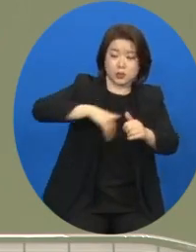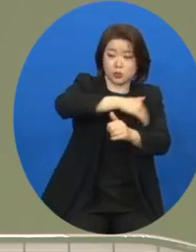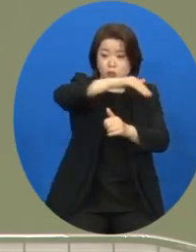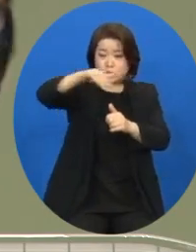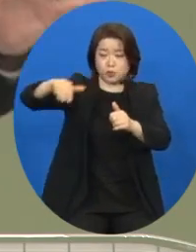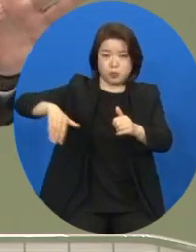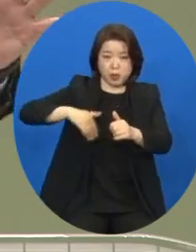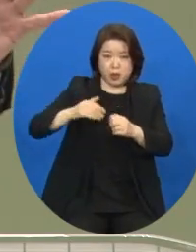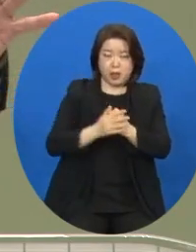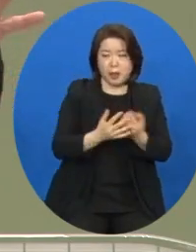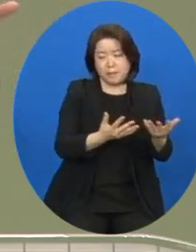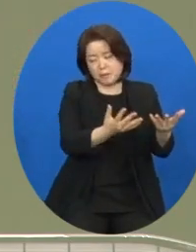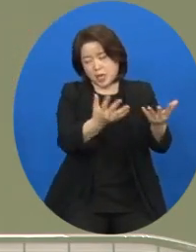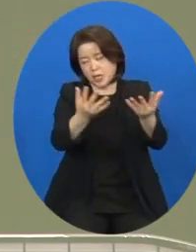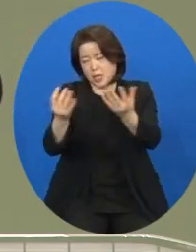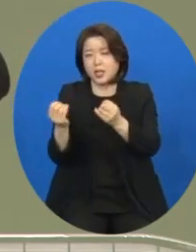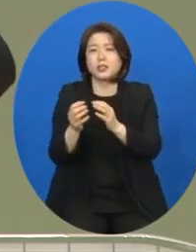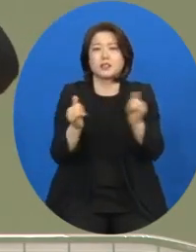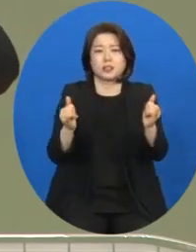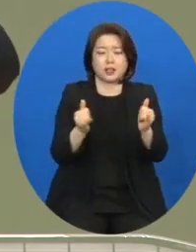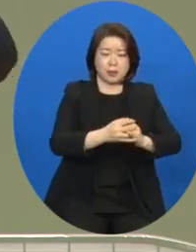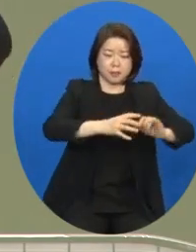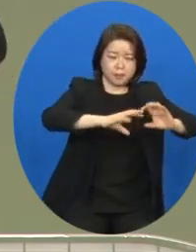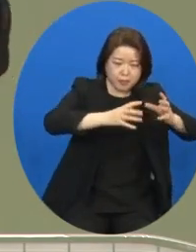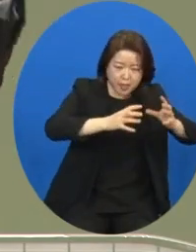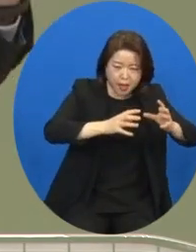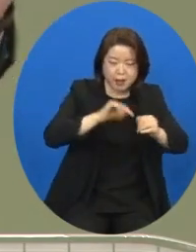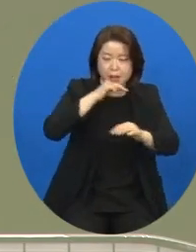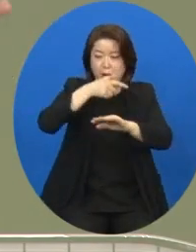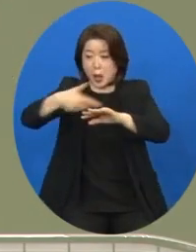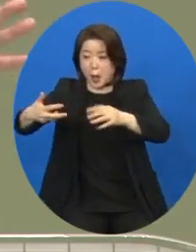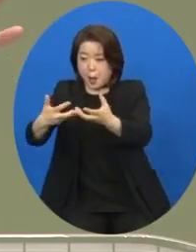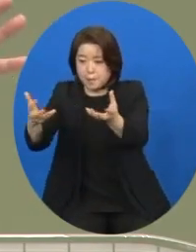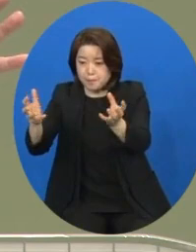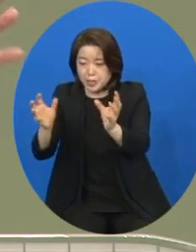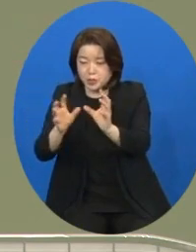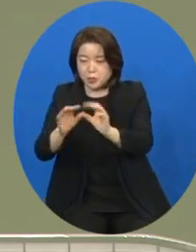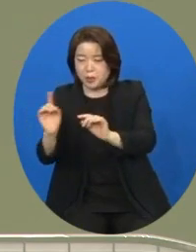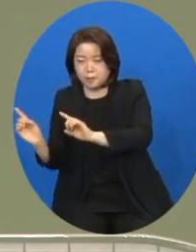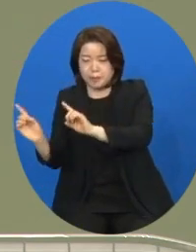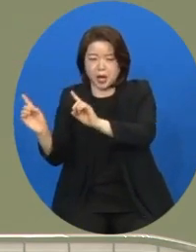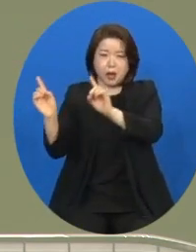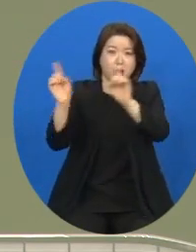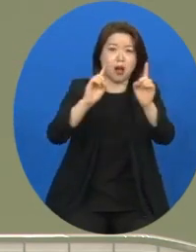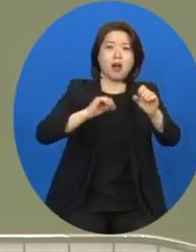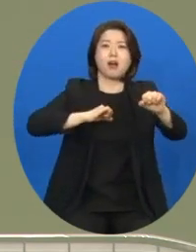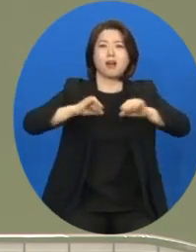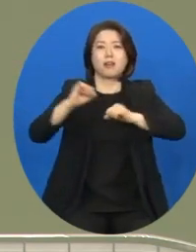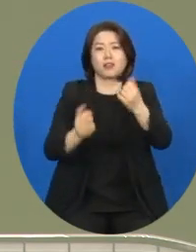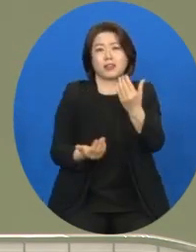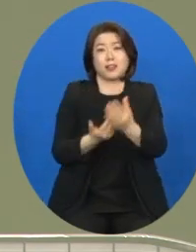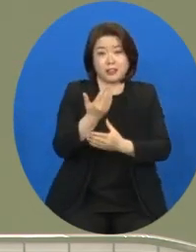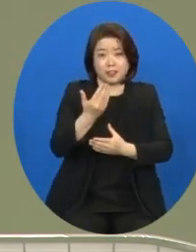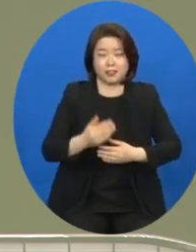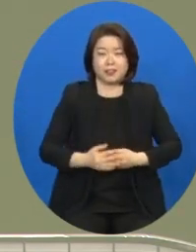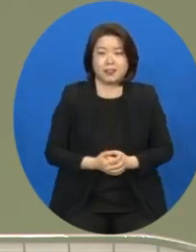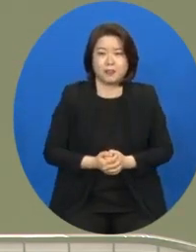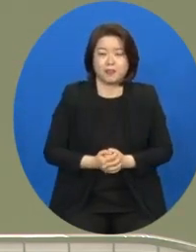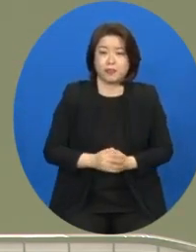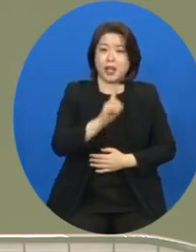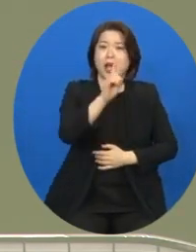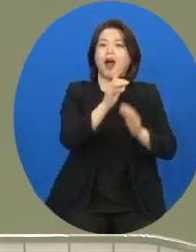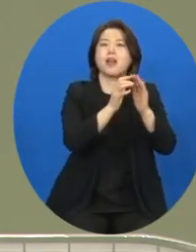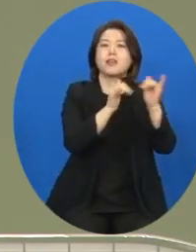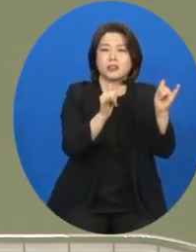있는 수많은 사람들, 나라와 민족이 소생하는 역사가 일어나게 될 거라는 거예요. 한